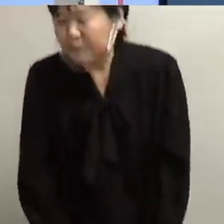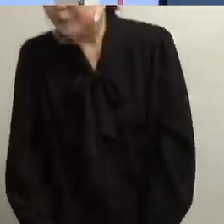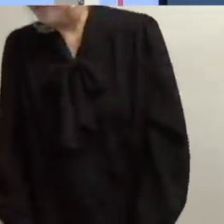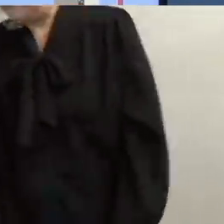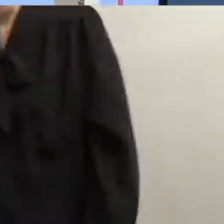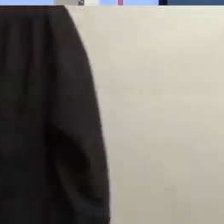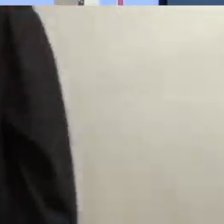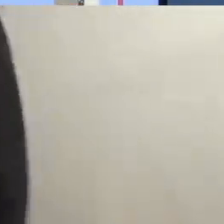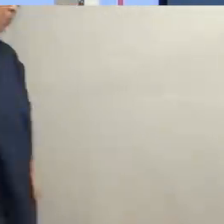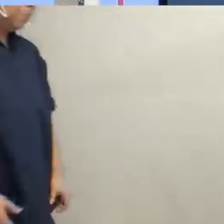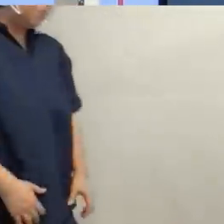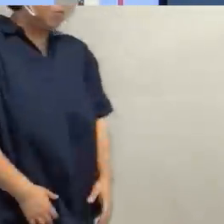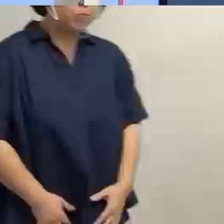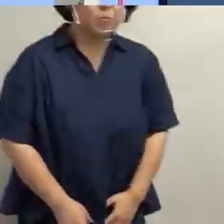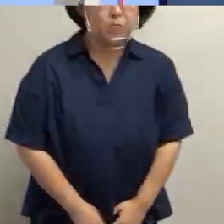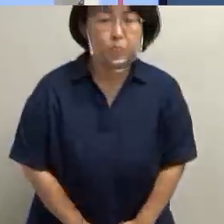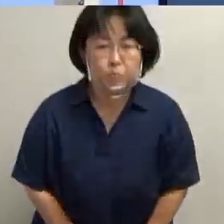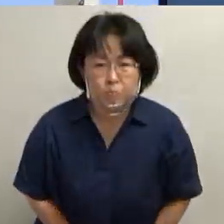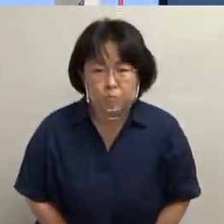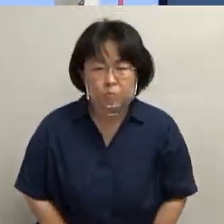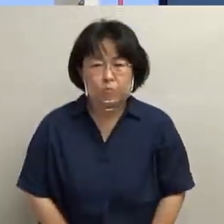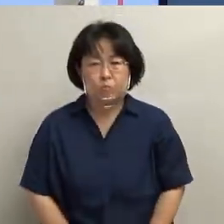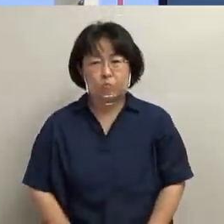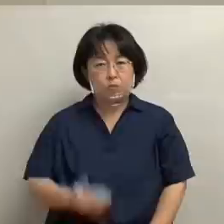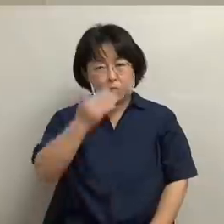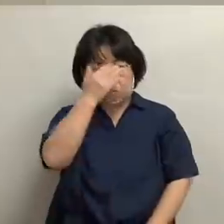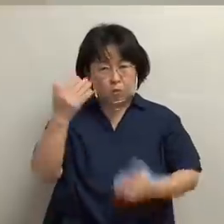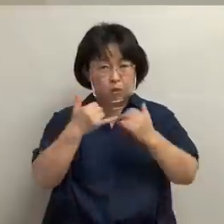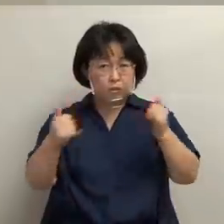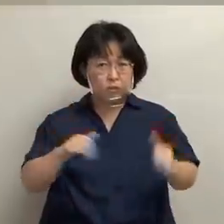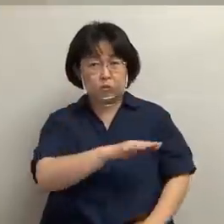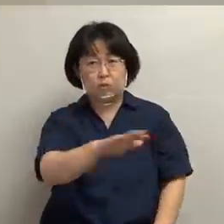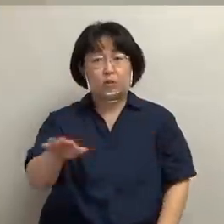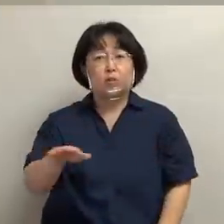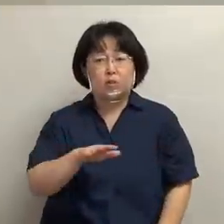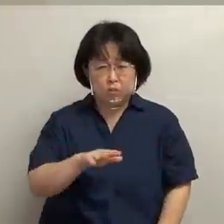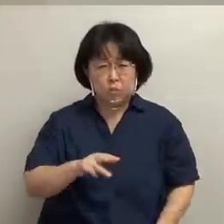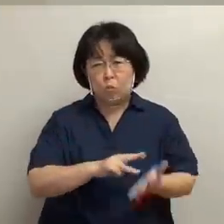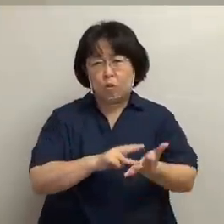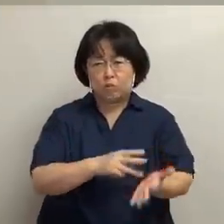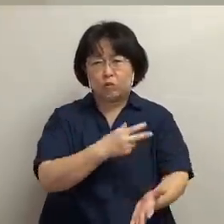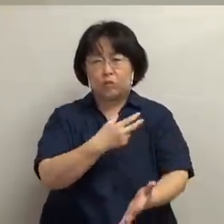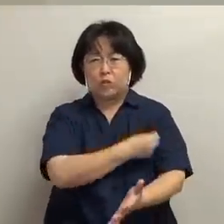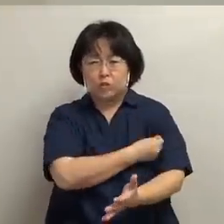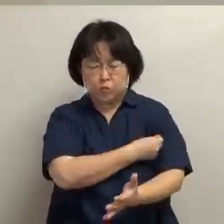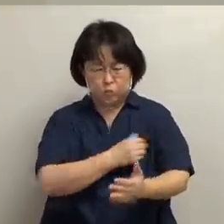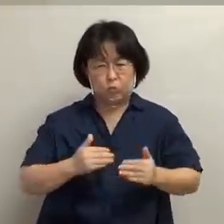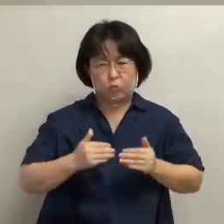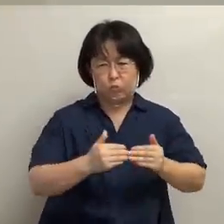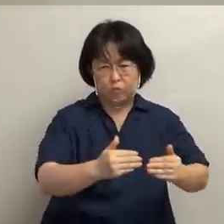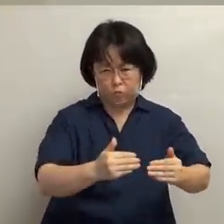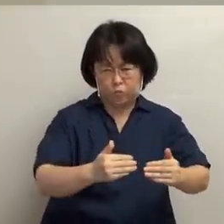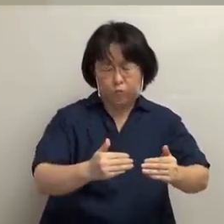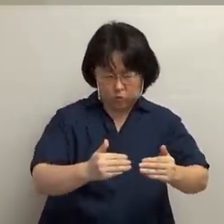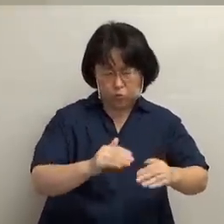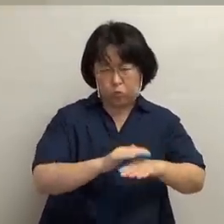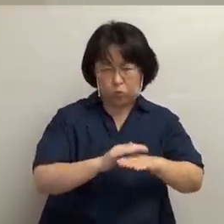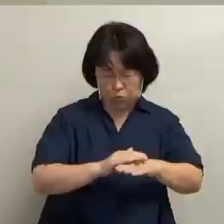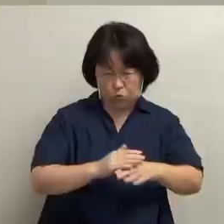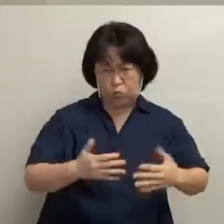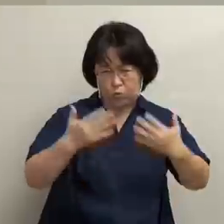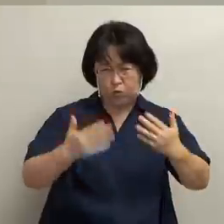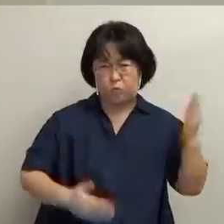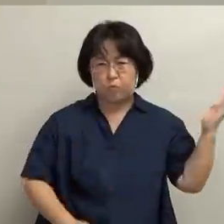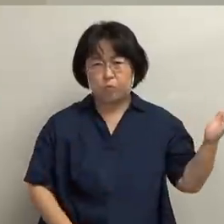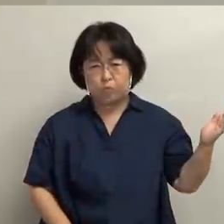促進について申し上げたいと思います大東ご覧くださいワクチン接種と感染者数の比率です